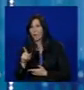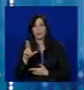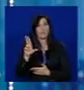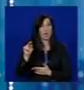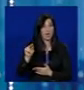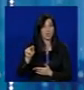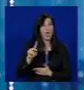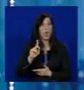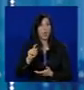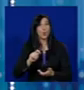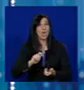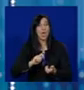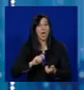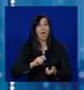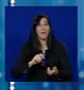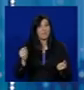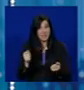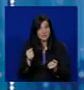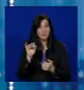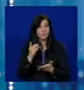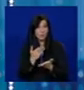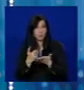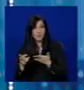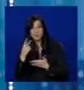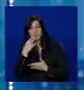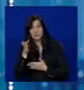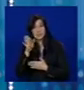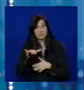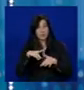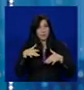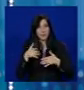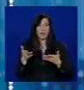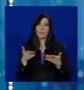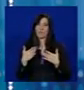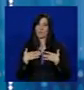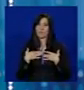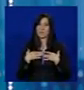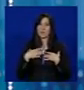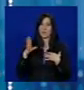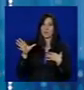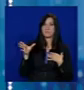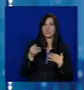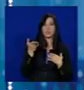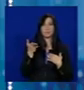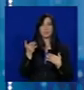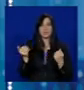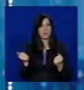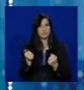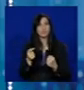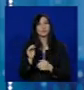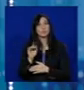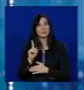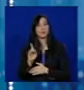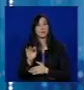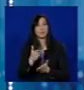А кои актове ще бъдат отменени, ще видите в следващия парламент, където ние всички онези актове, които би трябвало да